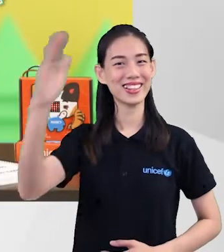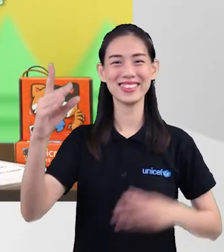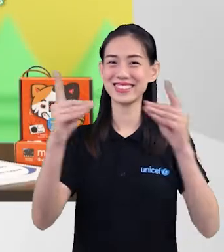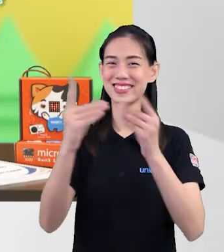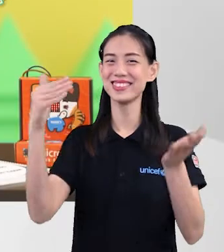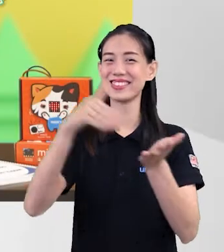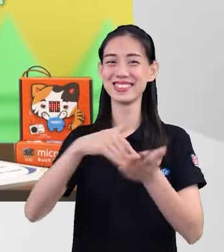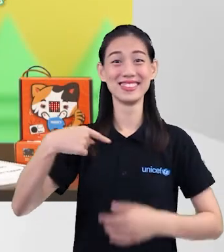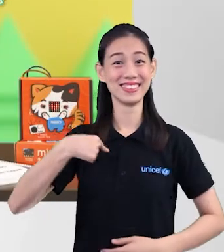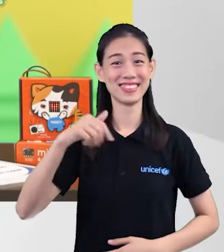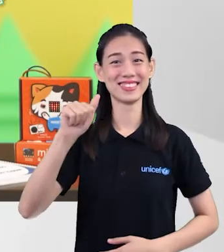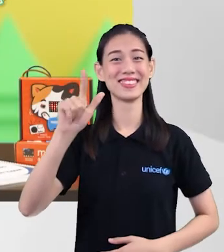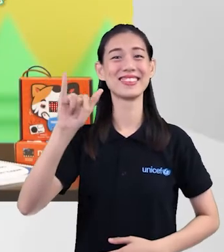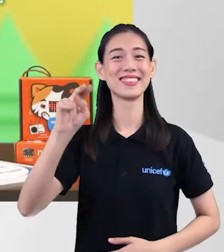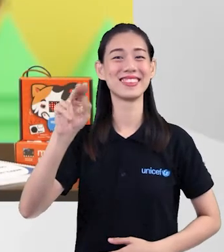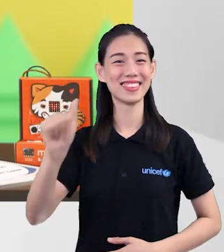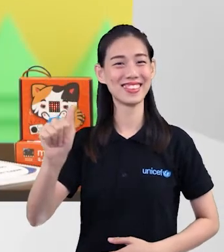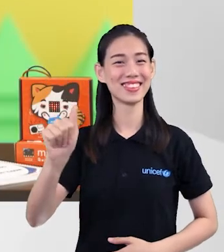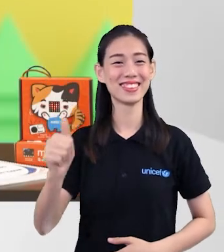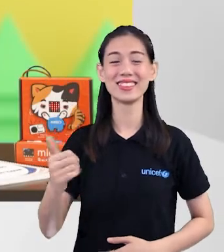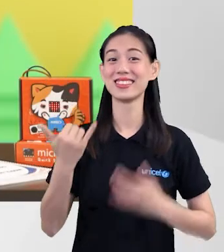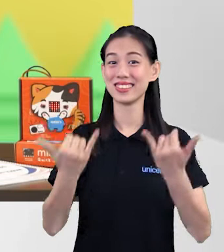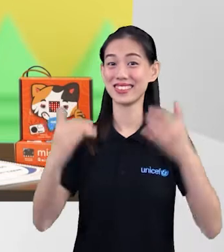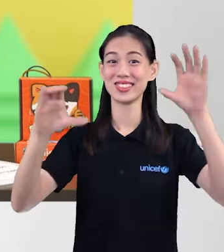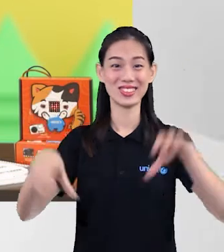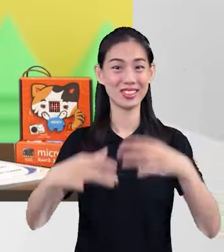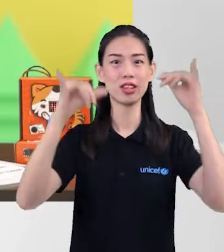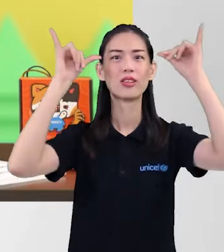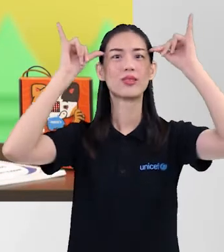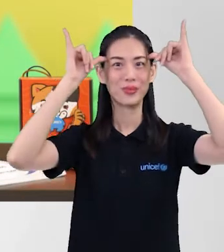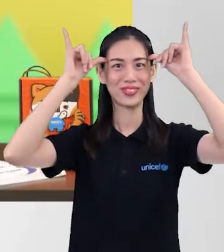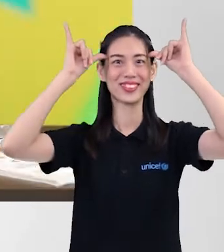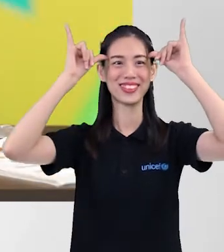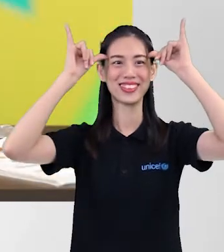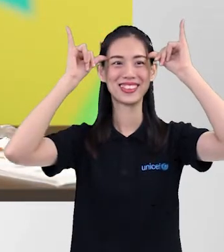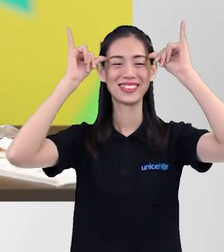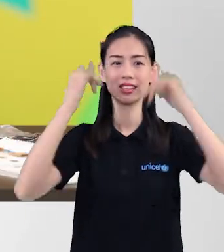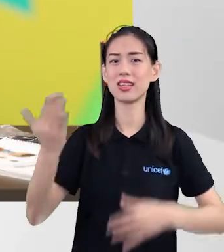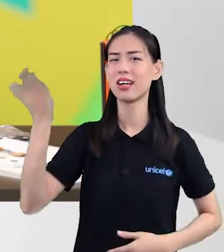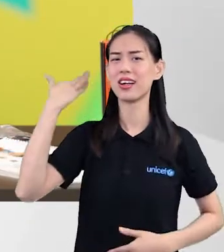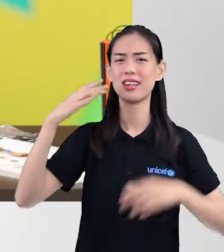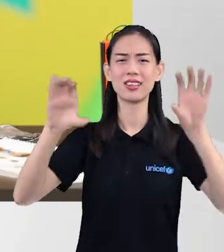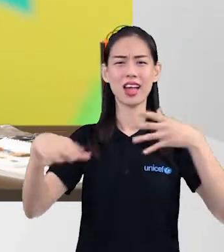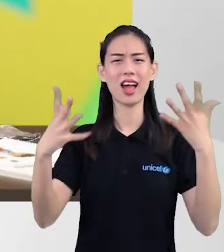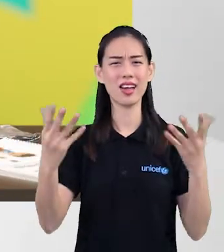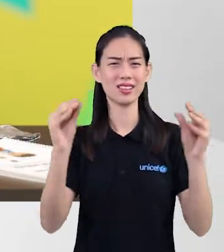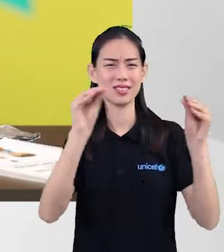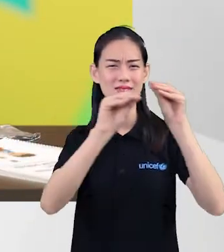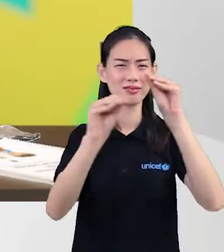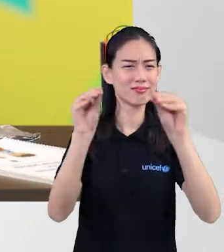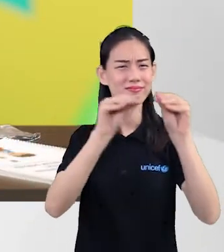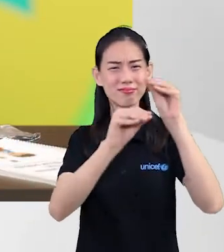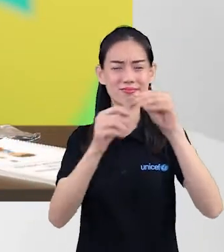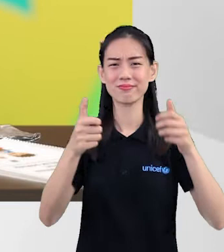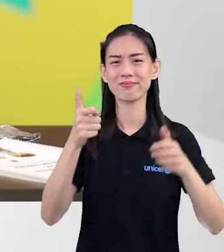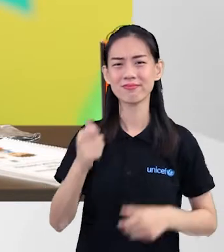Hello world, selamat kembali ke siri Microbit. Saya Alina dan hari ini kita akan membina seekor lembu. Video yang lepas kita dah belajar cara-cara memasang dan